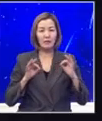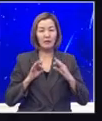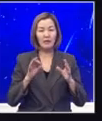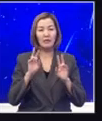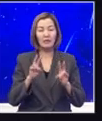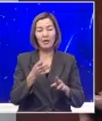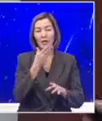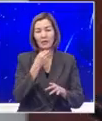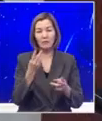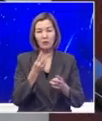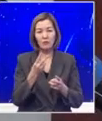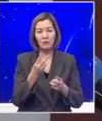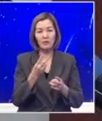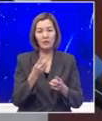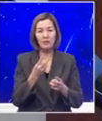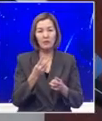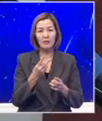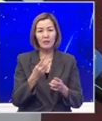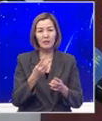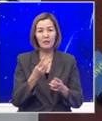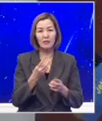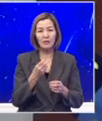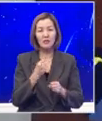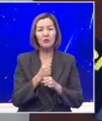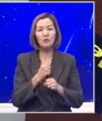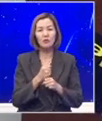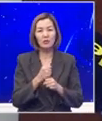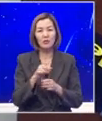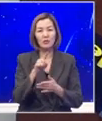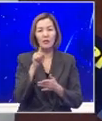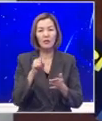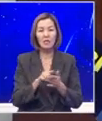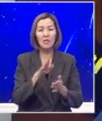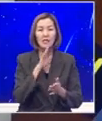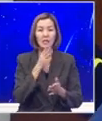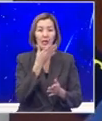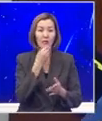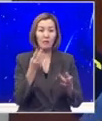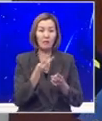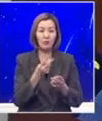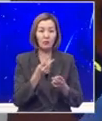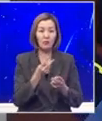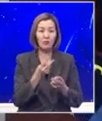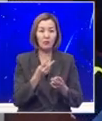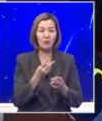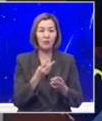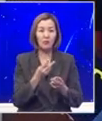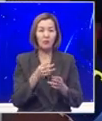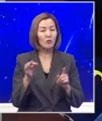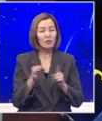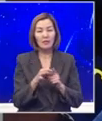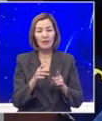жасалмайтынын айтты. Мына зергерлік бұйымдар не үшін жасалынады сұрақ? Қыздар айтады әдемі болу үшін. Негізінде әдемі болу ғана мақсат